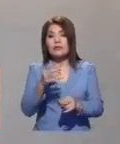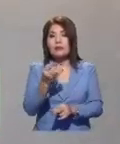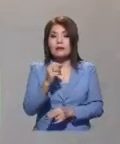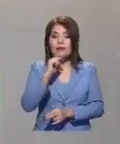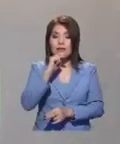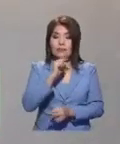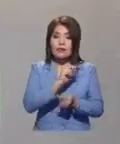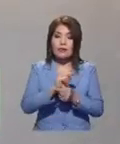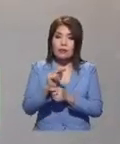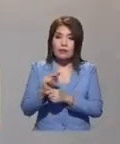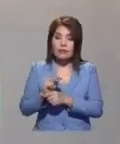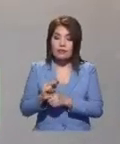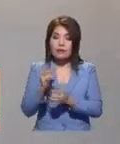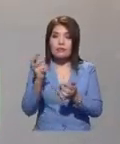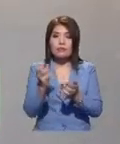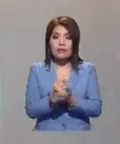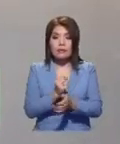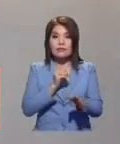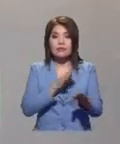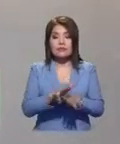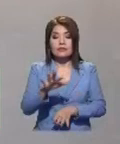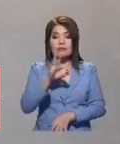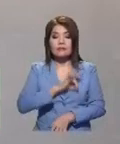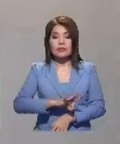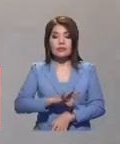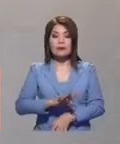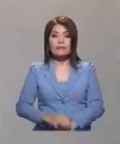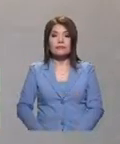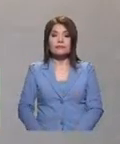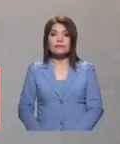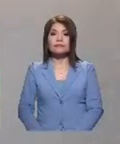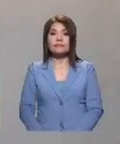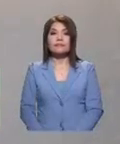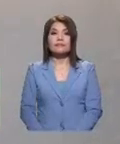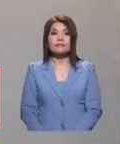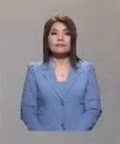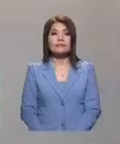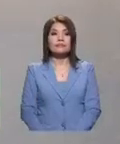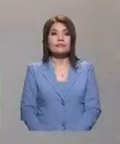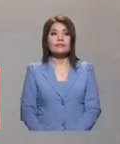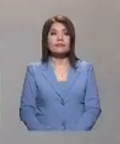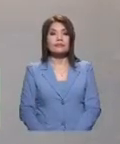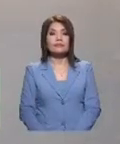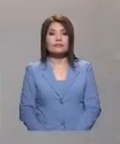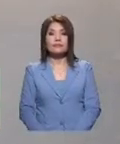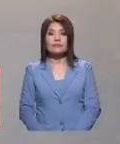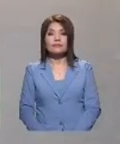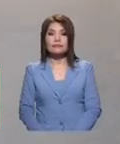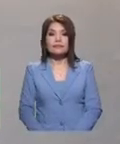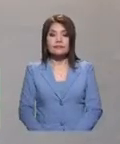экономикалық реформаларды сәтті жүзеге асыру. Заңғар Санай, Айзада Төребекқызы, Еркін Карин, Алтынбек Қабделов, Астана Таймс.